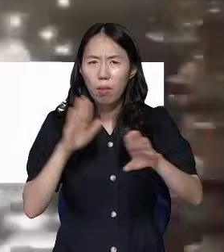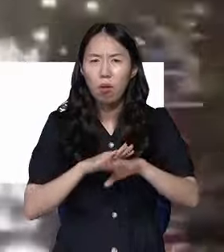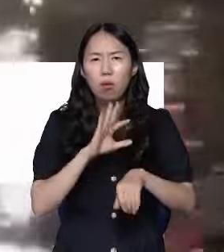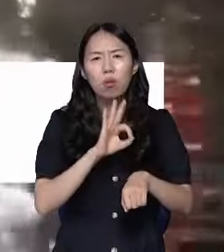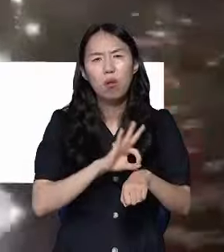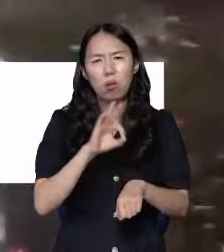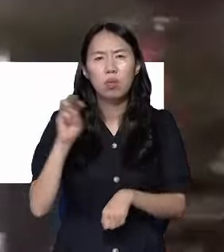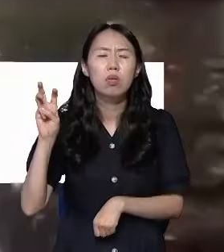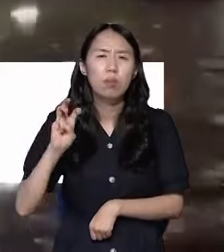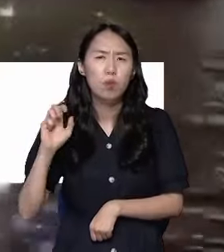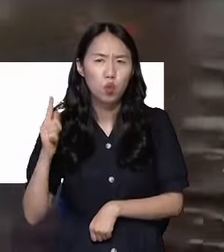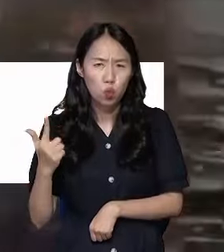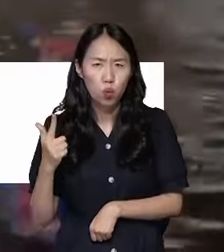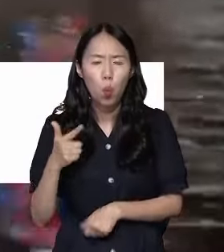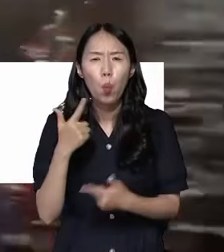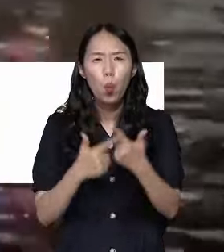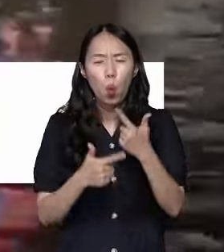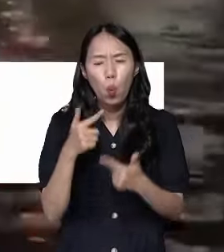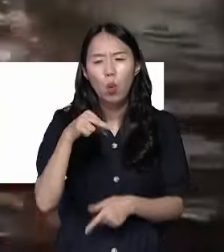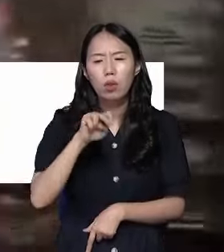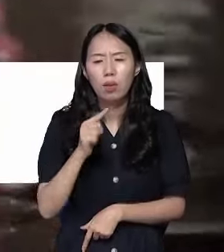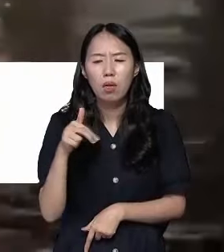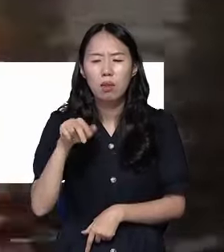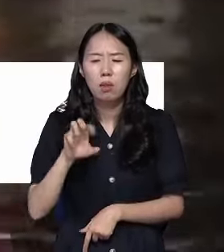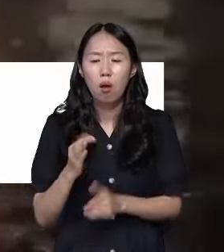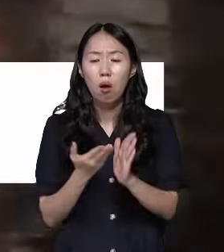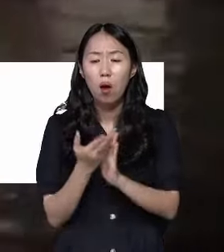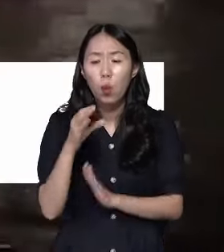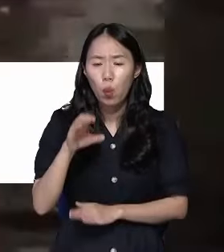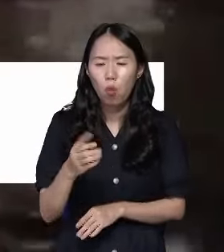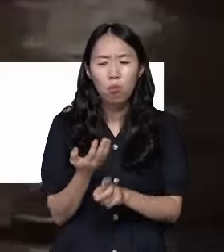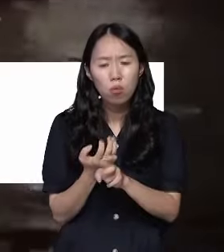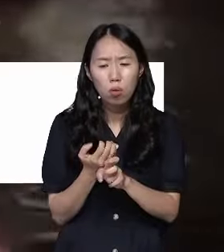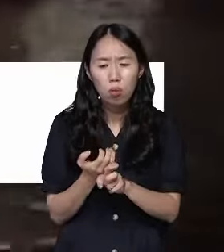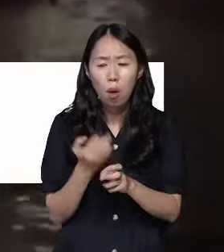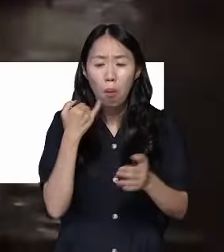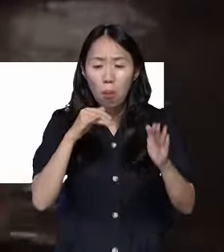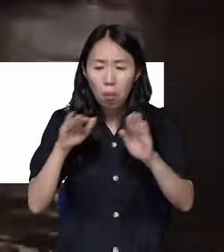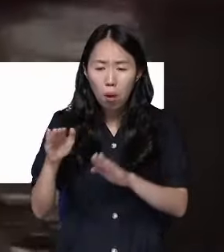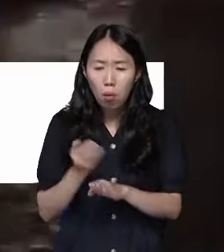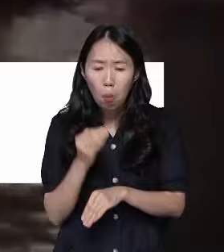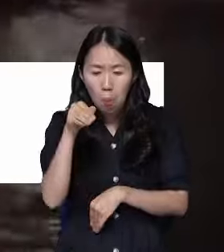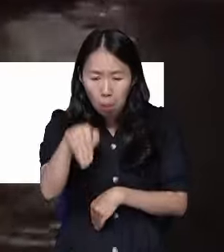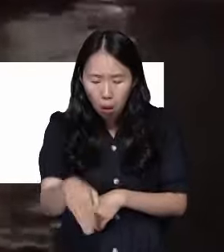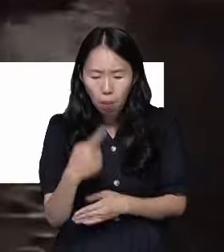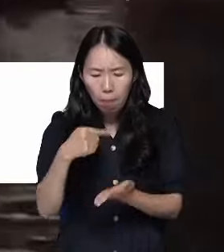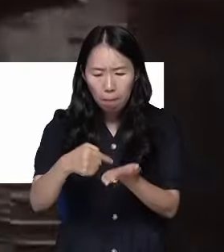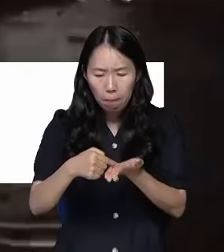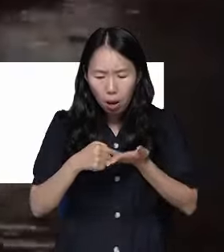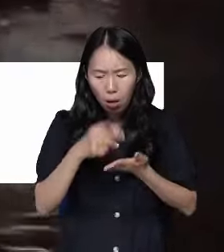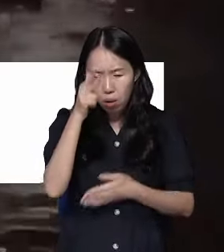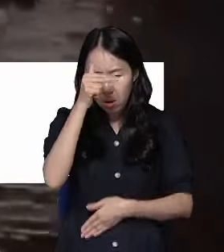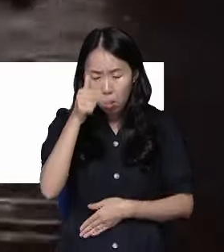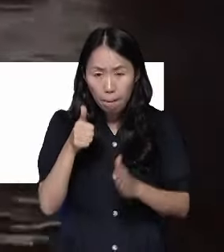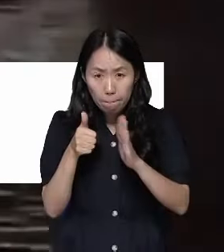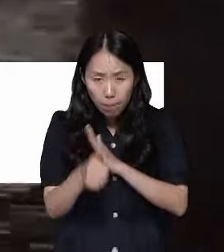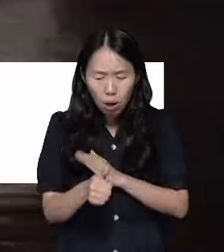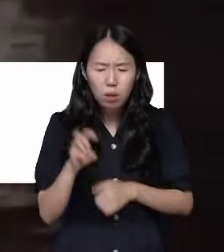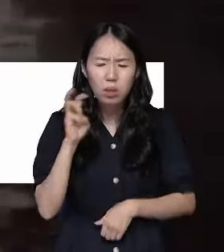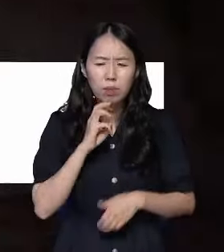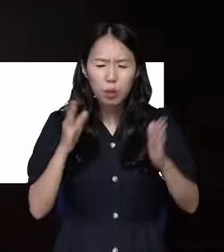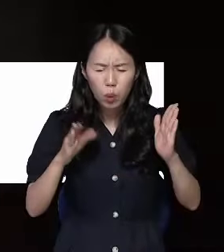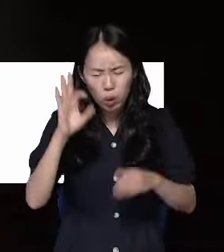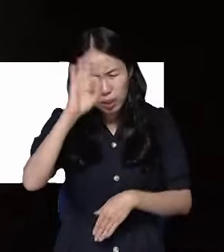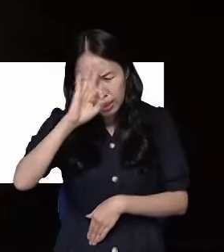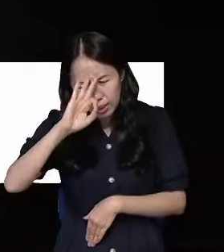10시 36분쯤 목포시 산정동의 한 항구에서 트럭이 바다에 빠졌다는 신고를 받고 출동한 해경이 30여 분의 수색